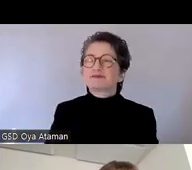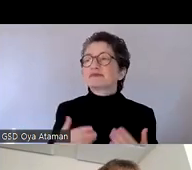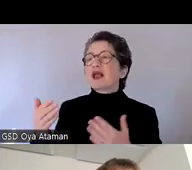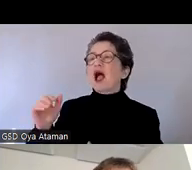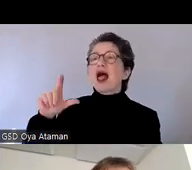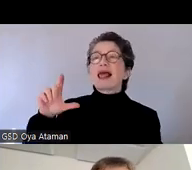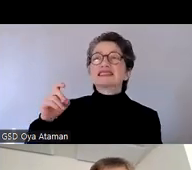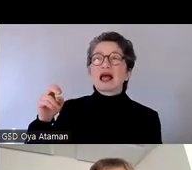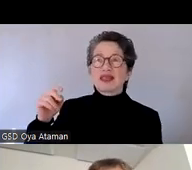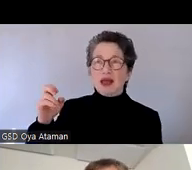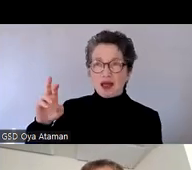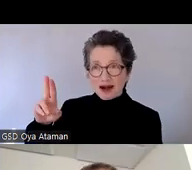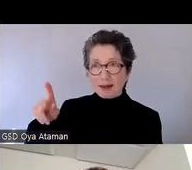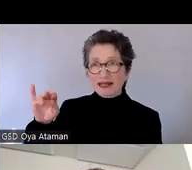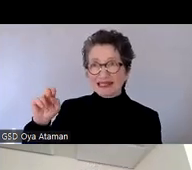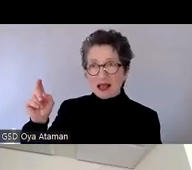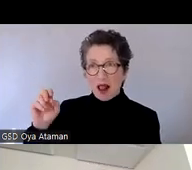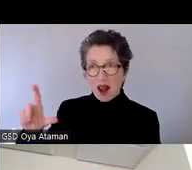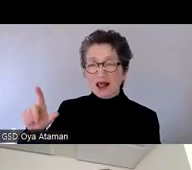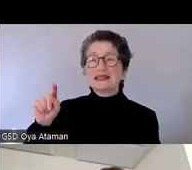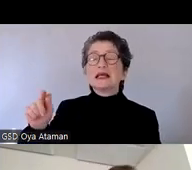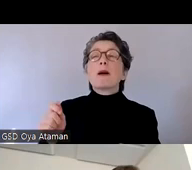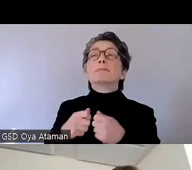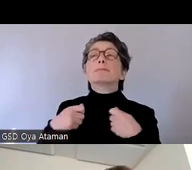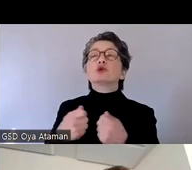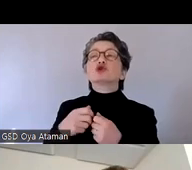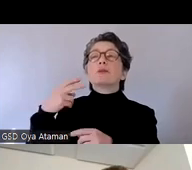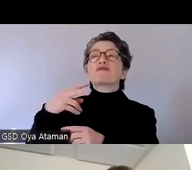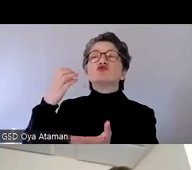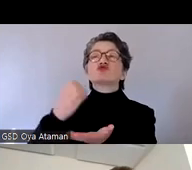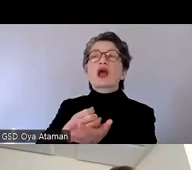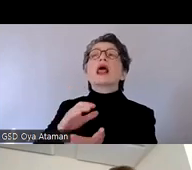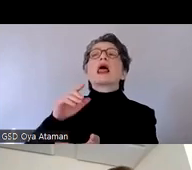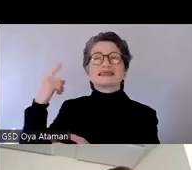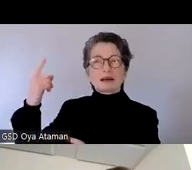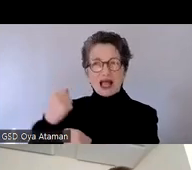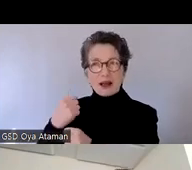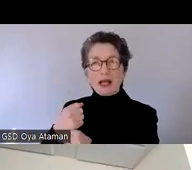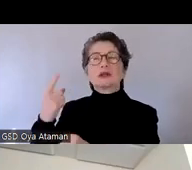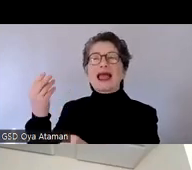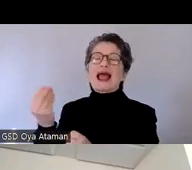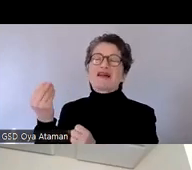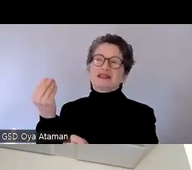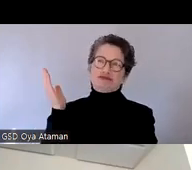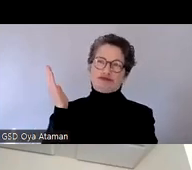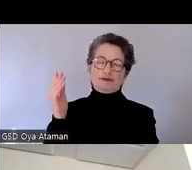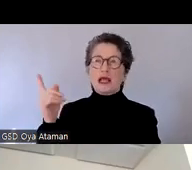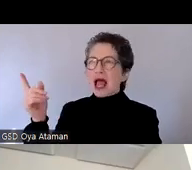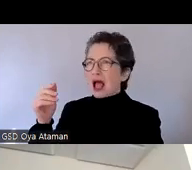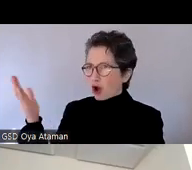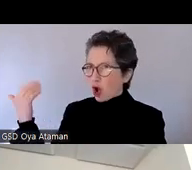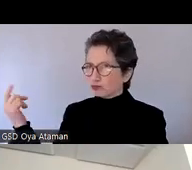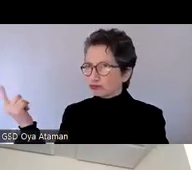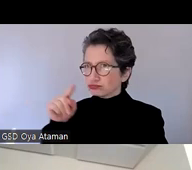ist von der Bundesüberwachungsstelle und sagt da auch noch ein bisschen was dazu. Bitte, Alexander, willst du rüberkommen, oder?